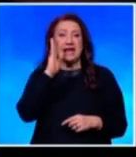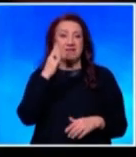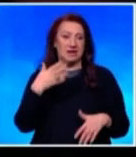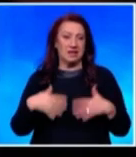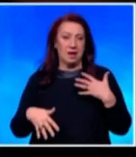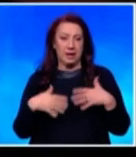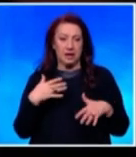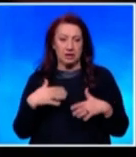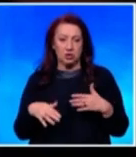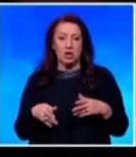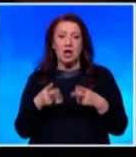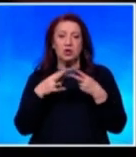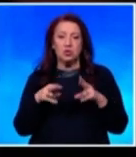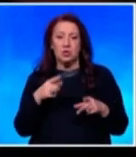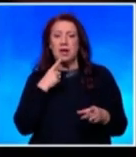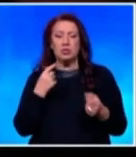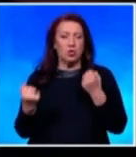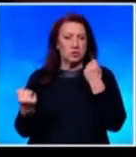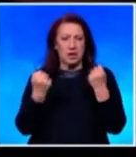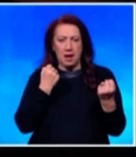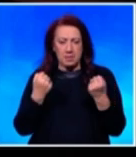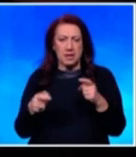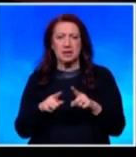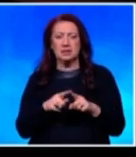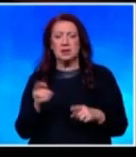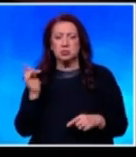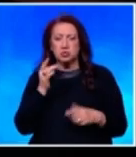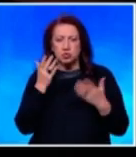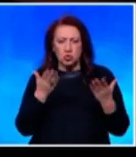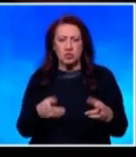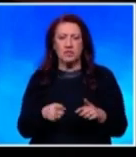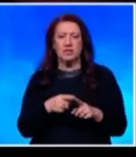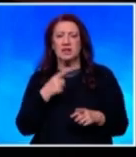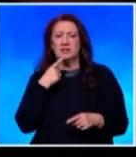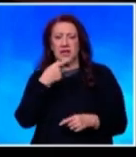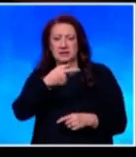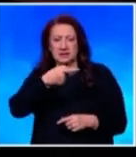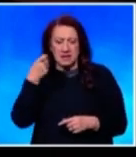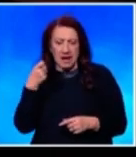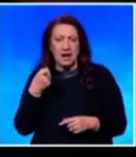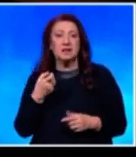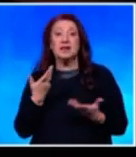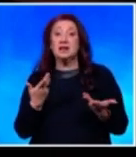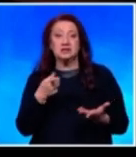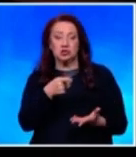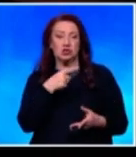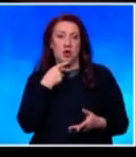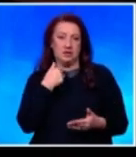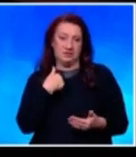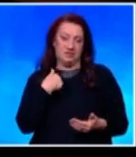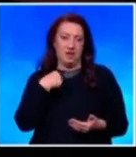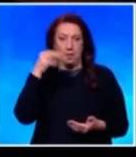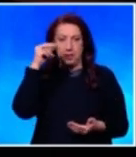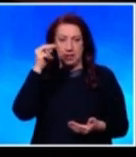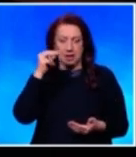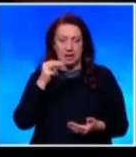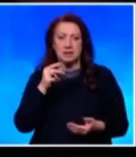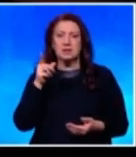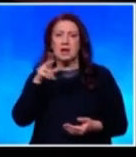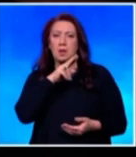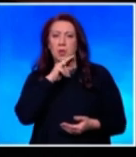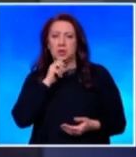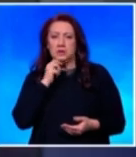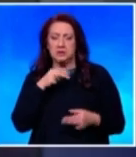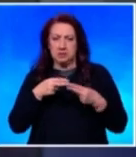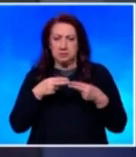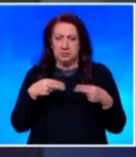е да те бият да те псуват всичко да ти прават да те стрелят че си българин в полицията нищо да не предприема и такива